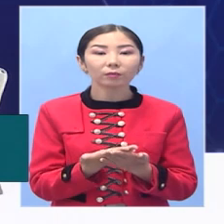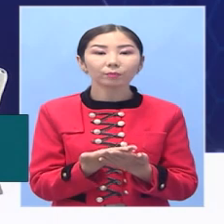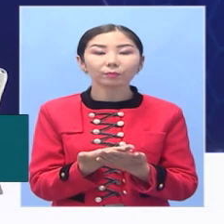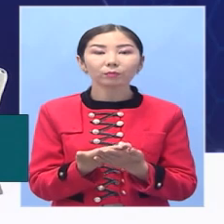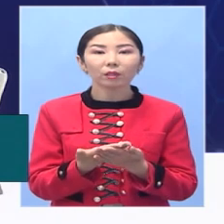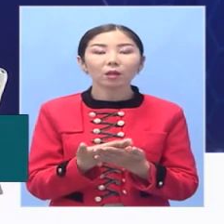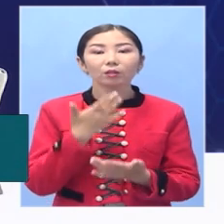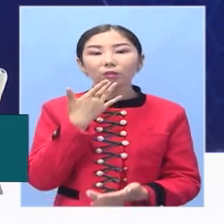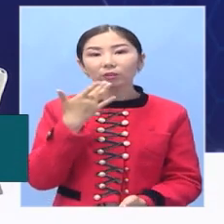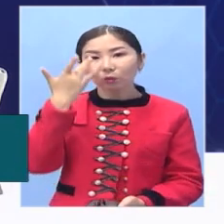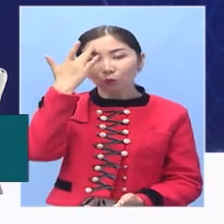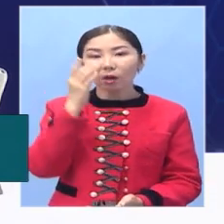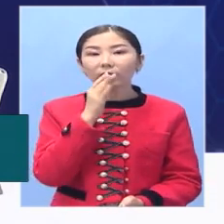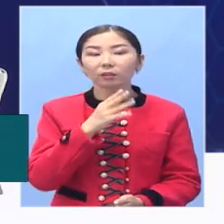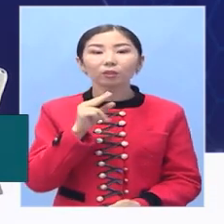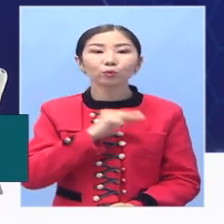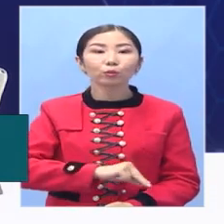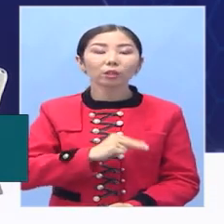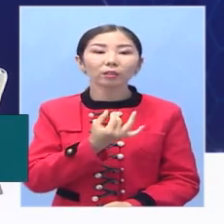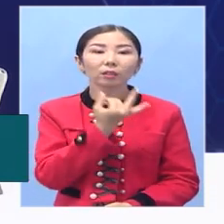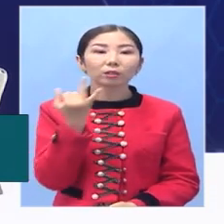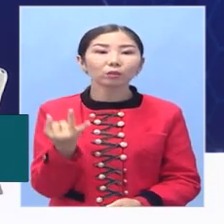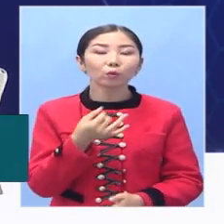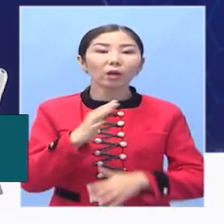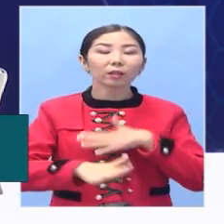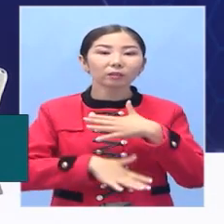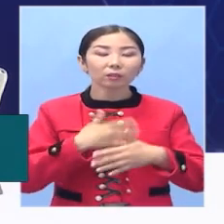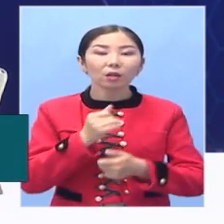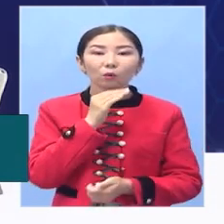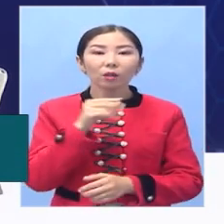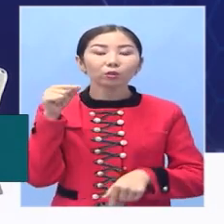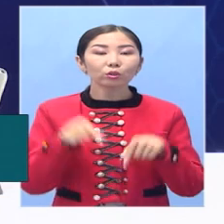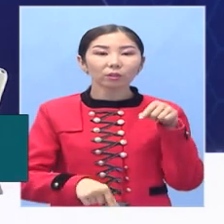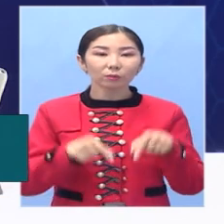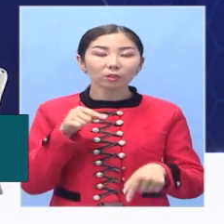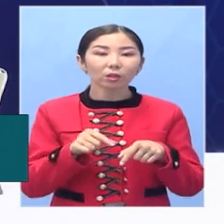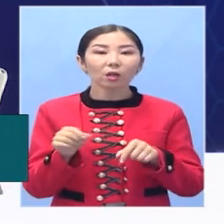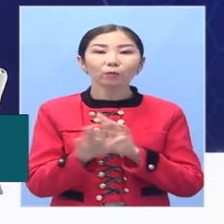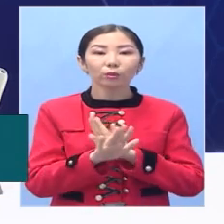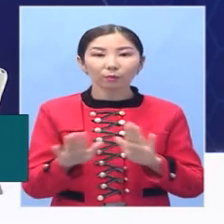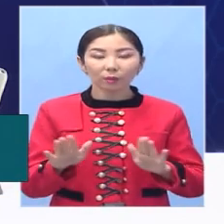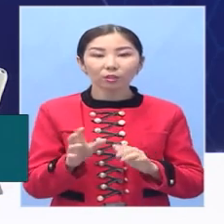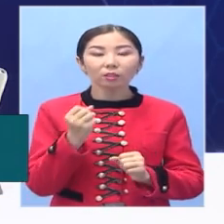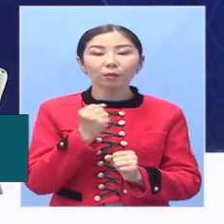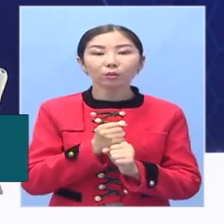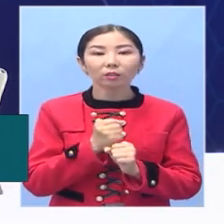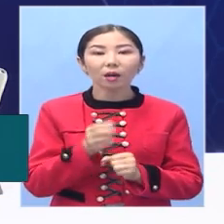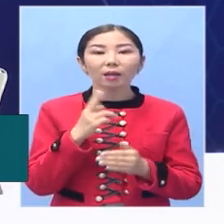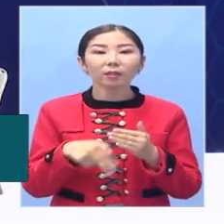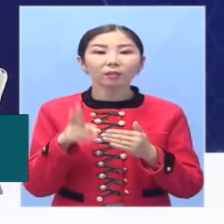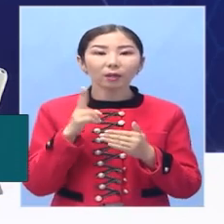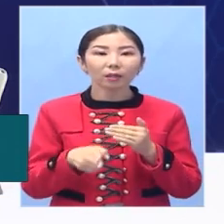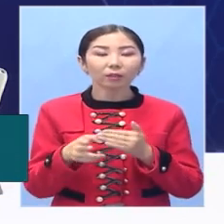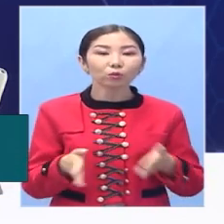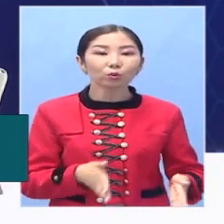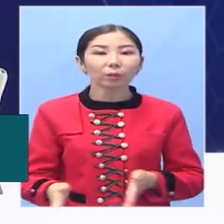мынау жаз мезгілі нағыз жұмыстың қауырт қызатын уақыты, жауын шашынға жеткізбей жасалып аяқталатын жолдарға